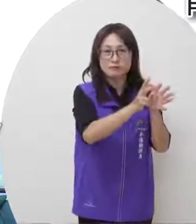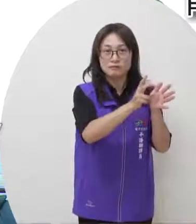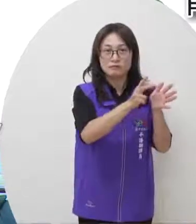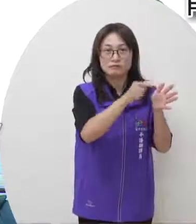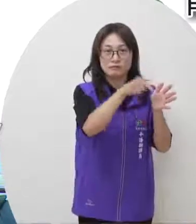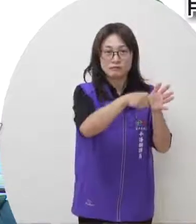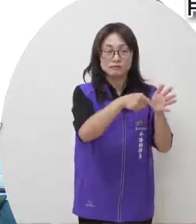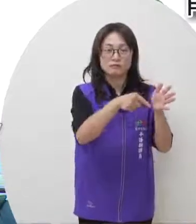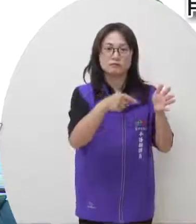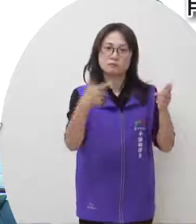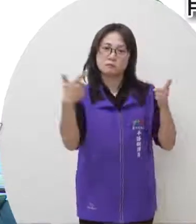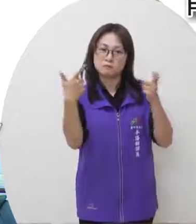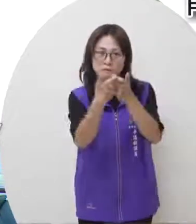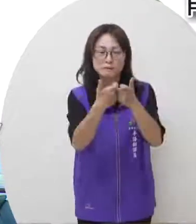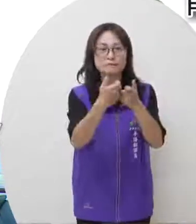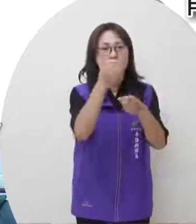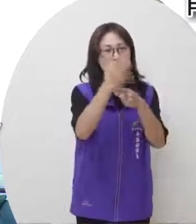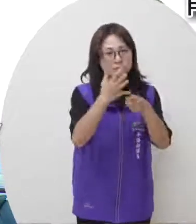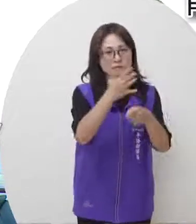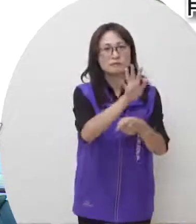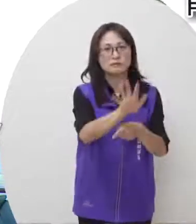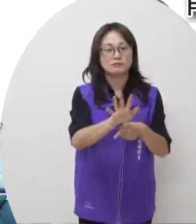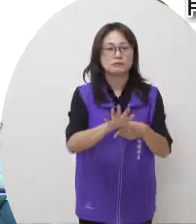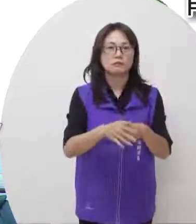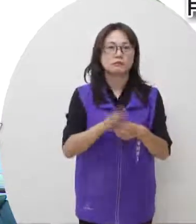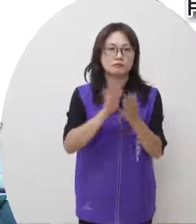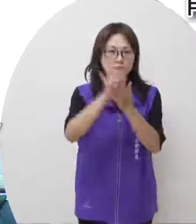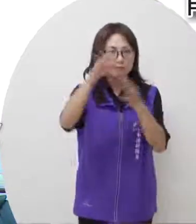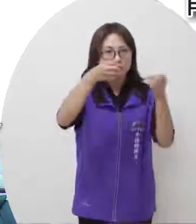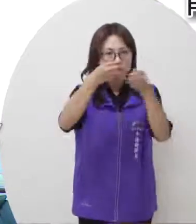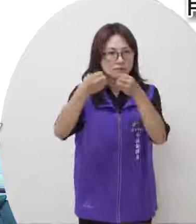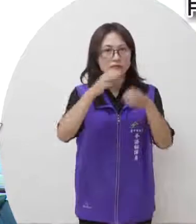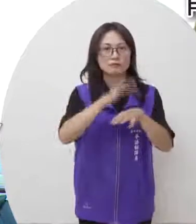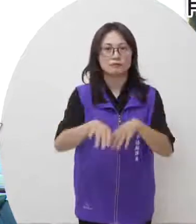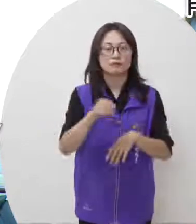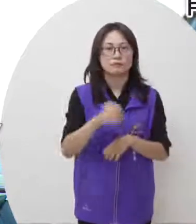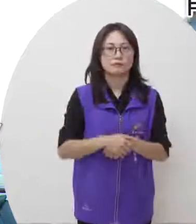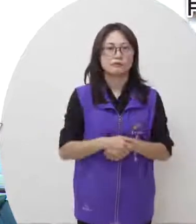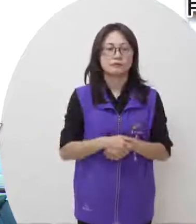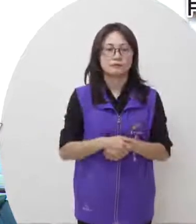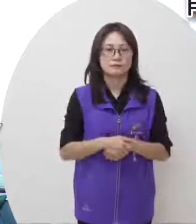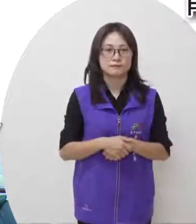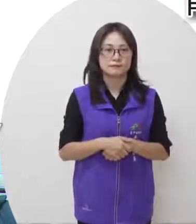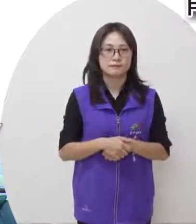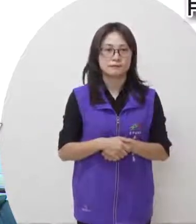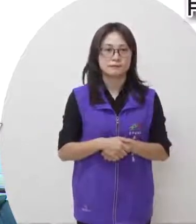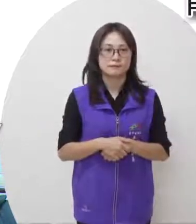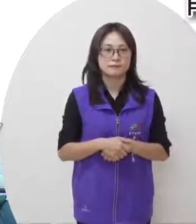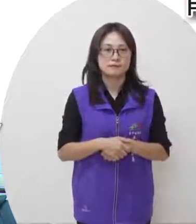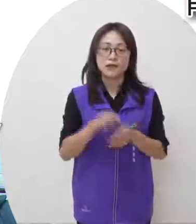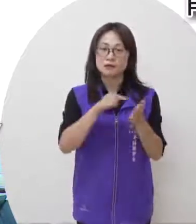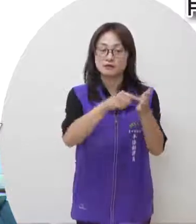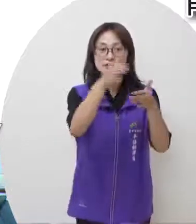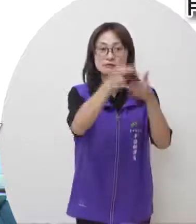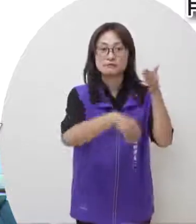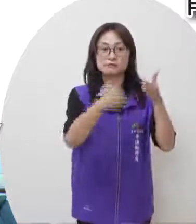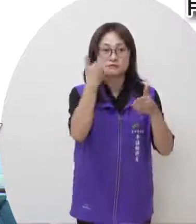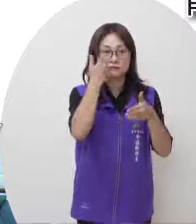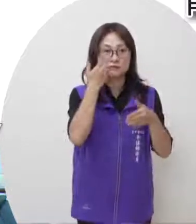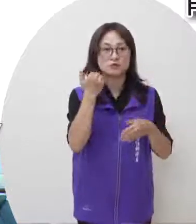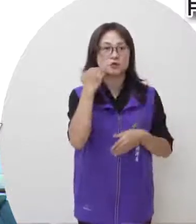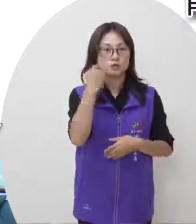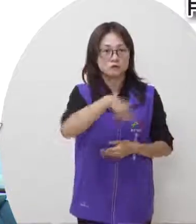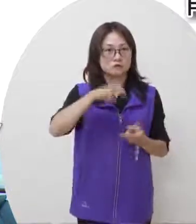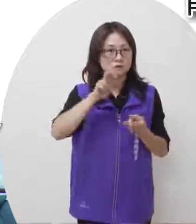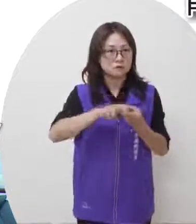光休闲的民众，事实上他可以做不同这些票价搭配组合。那申请资格基本上涉及本市六